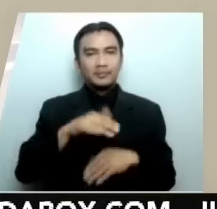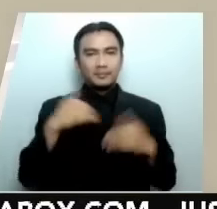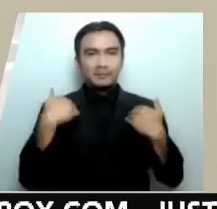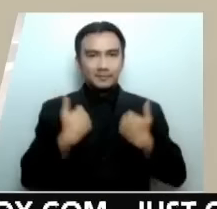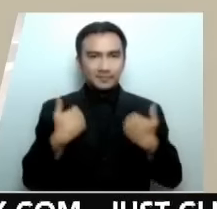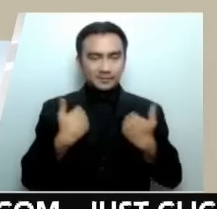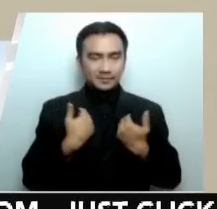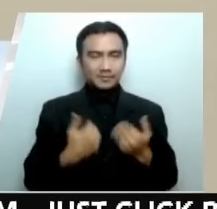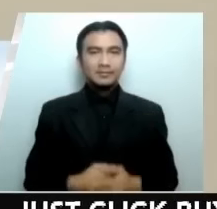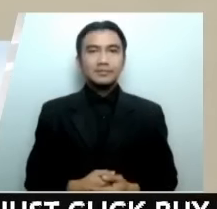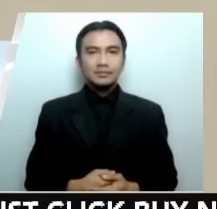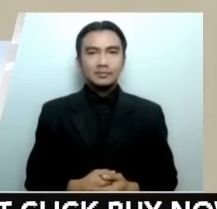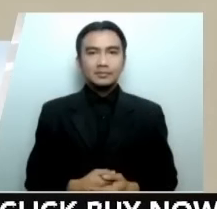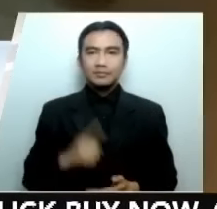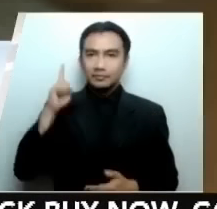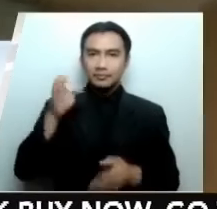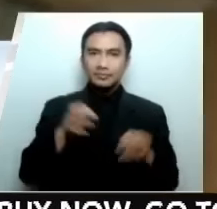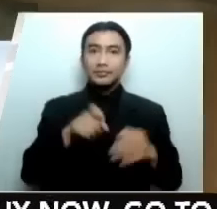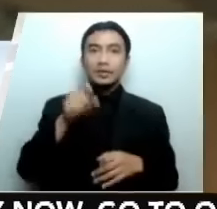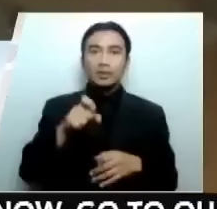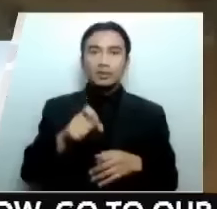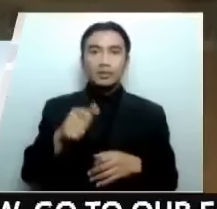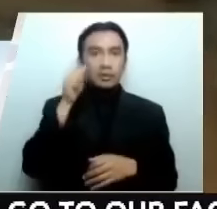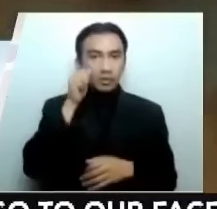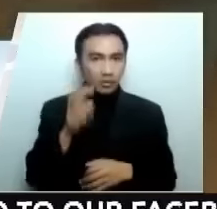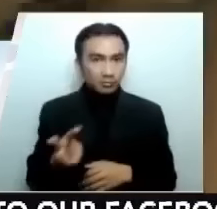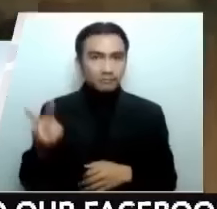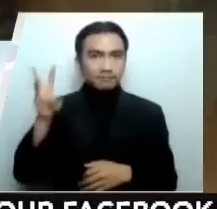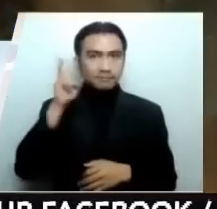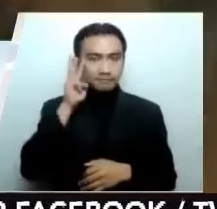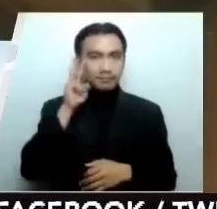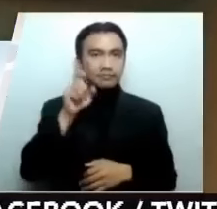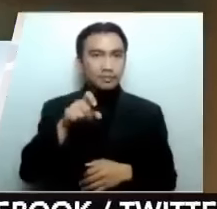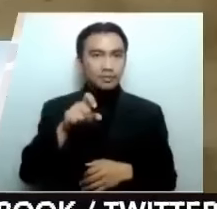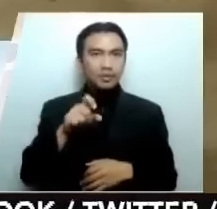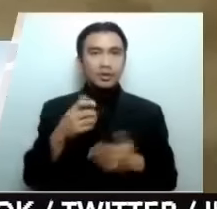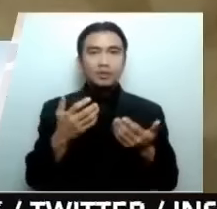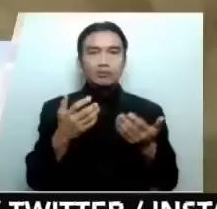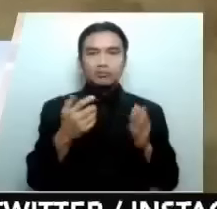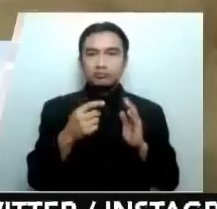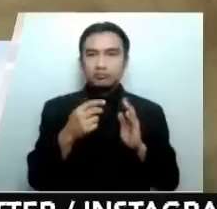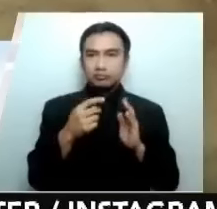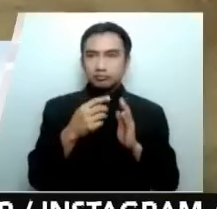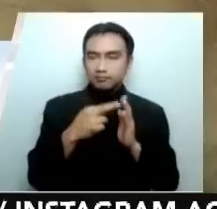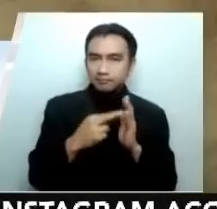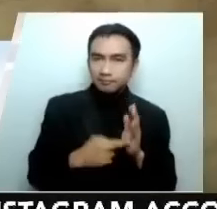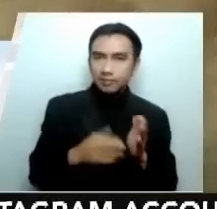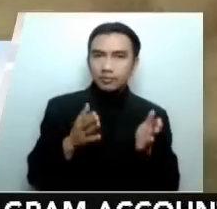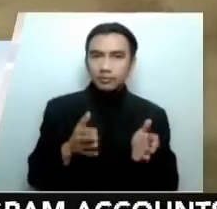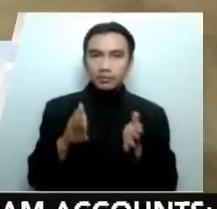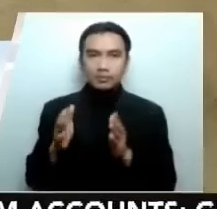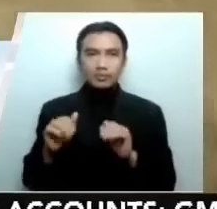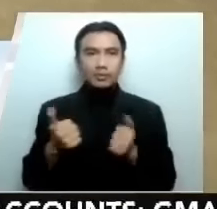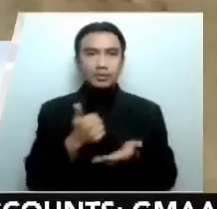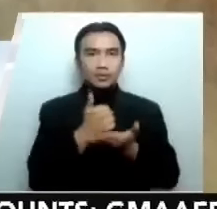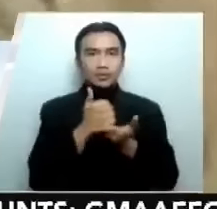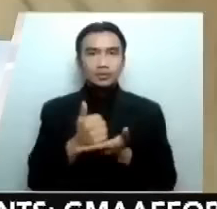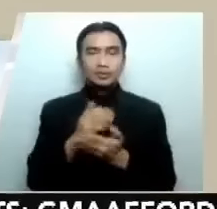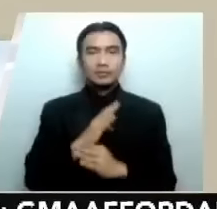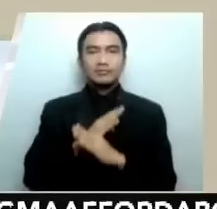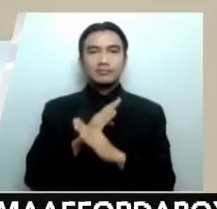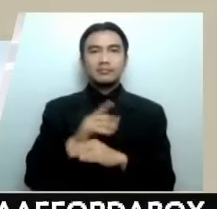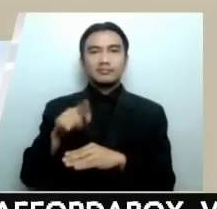yung awareness and proactive measures, no, that can prevent this extreme heat condition and illnesses and ensure na yung pets